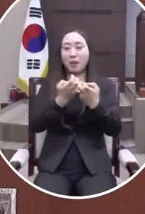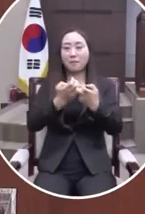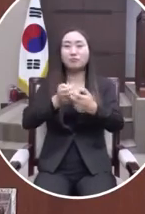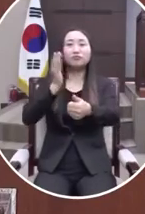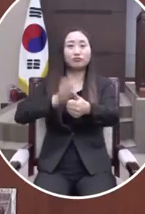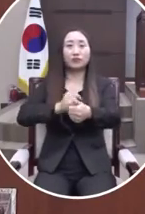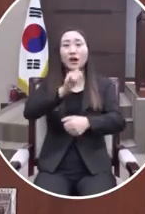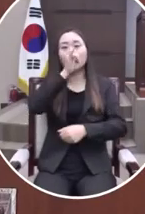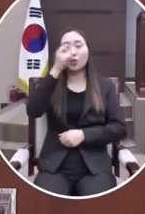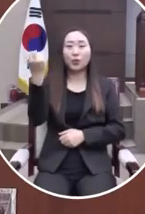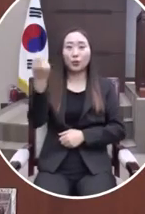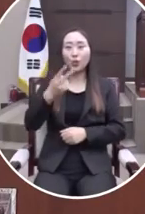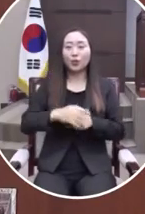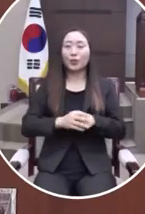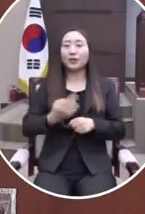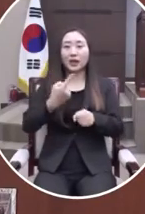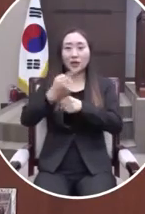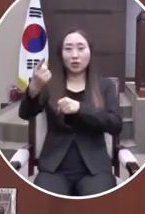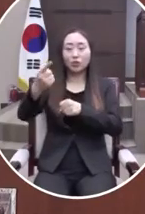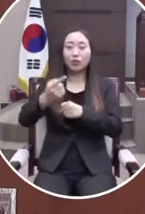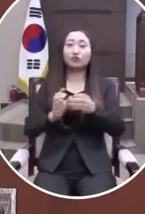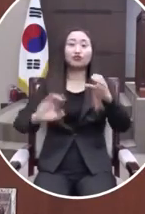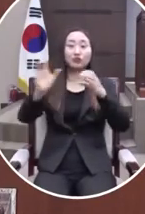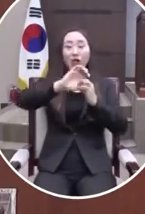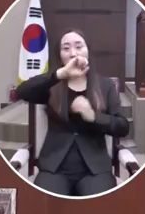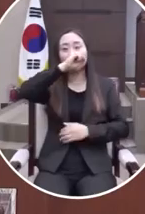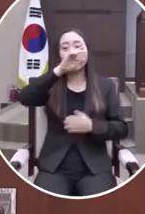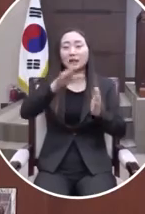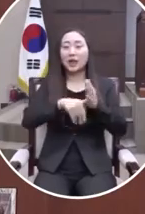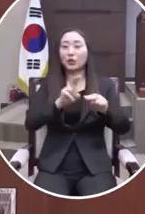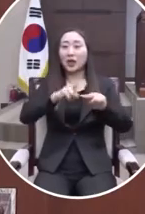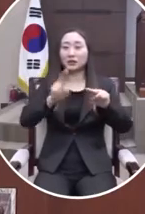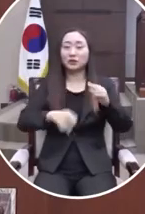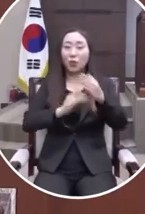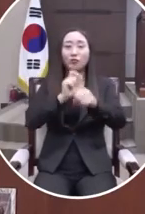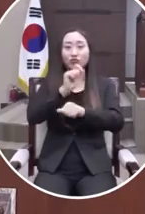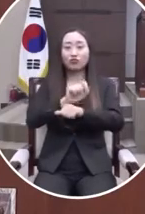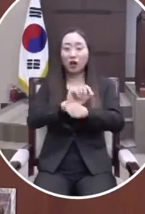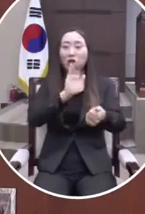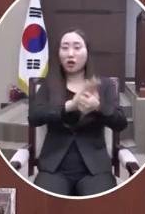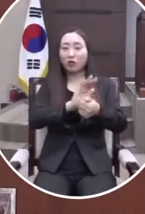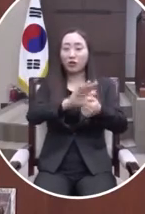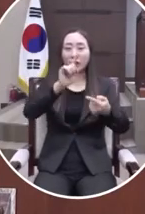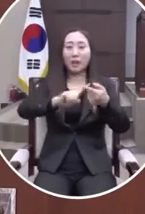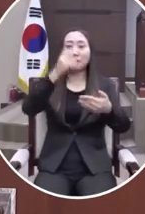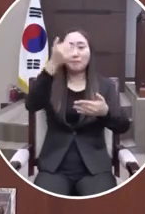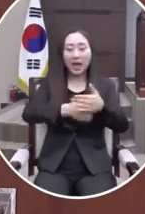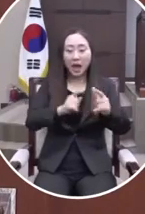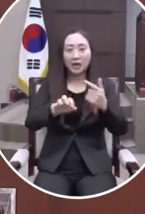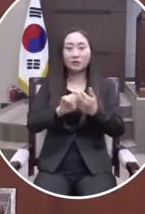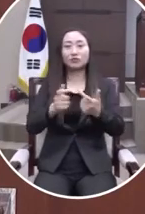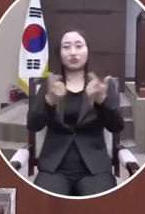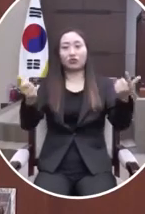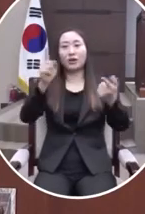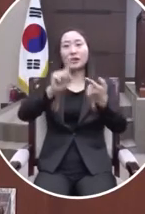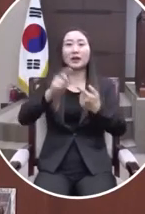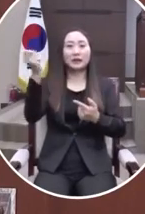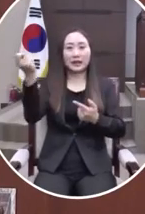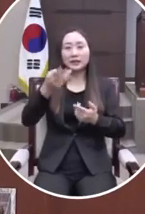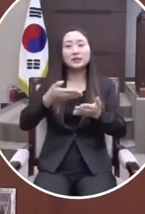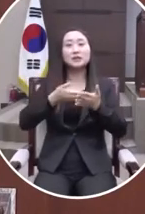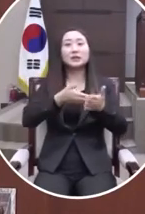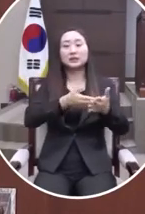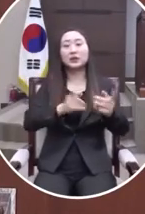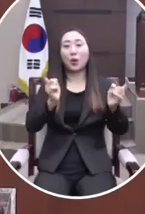것, 22년 추경에서 퇴직 공무원 격려와 관련한 예산을 감해 가든 증해 가든 다시